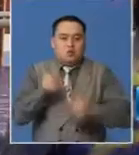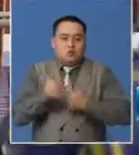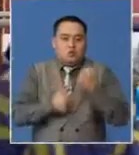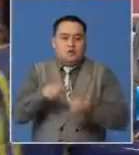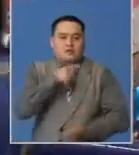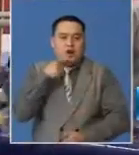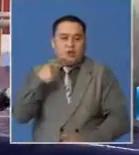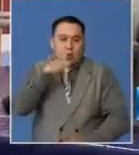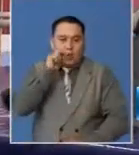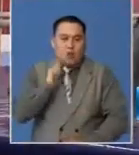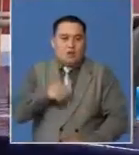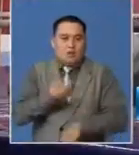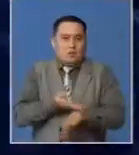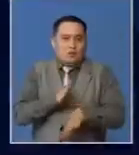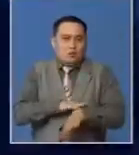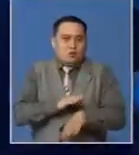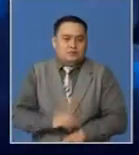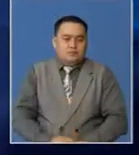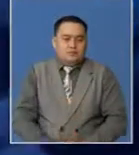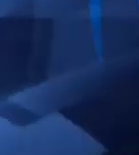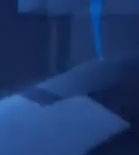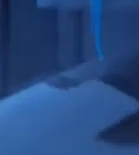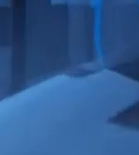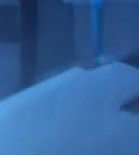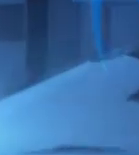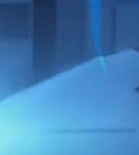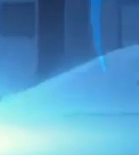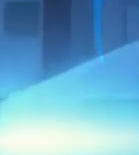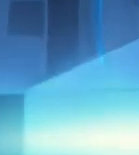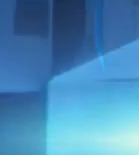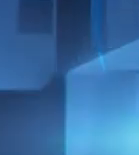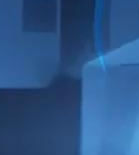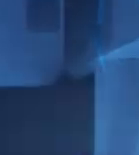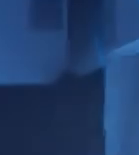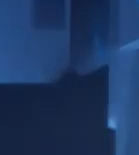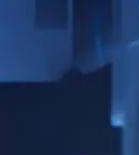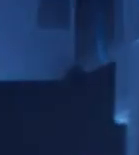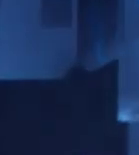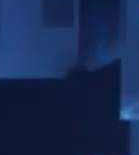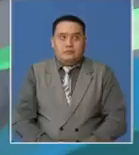турнирах в России, Украине и Польше. Лилия Штогрина, Жейк Курманбаев, телеканал ЖТСУ.